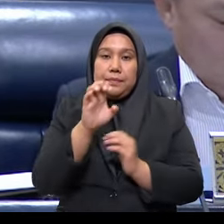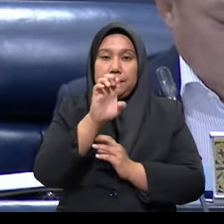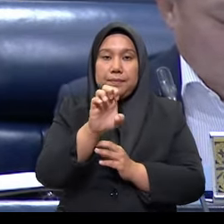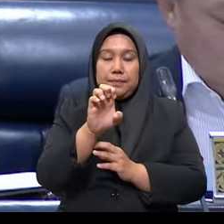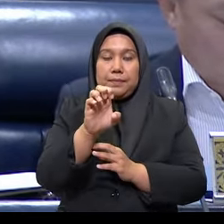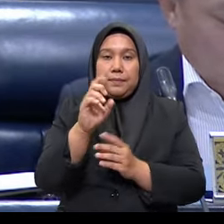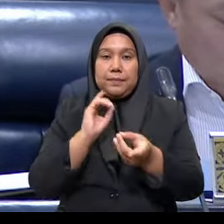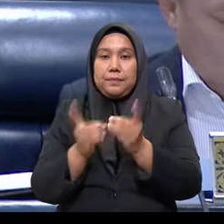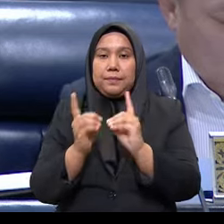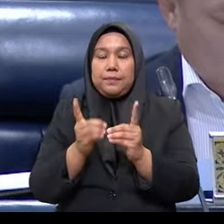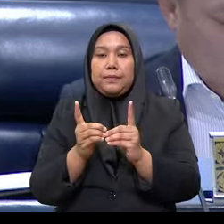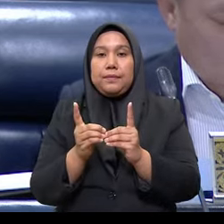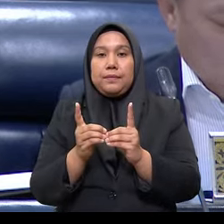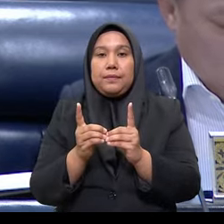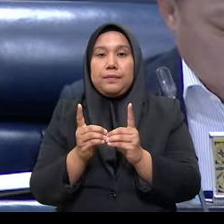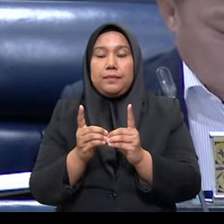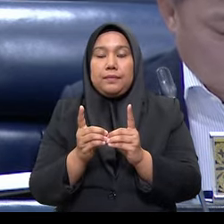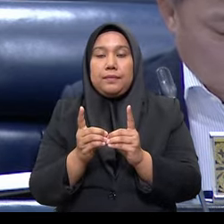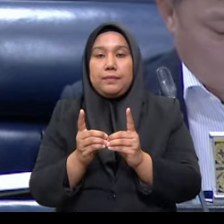e-digital ataupun